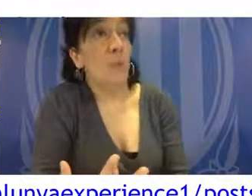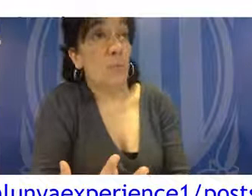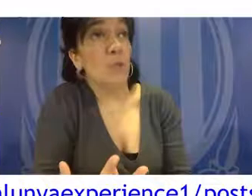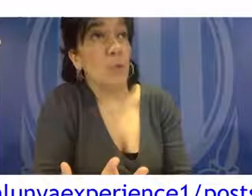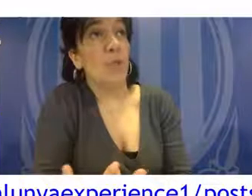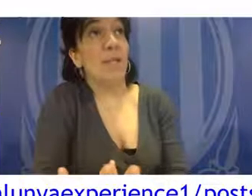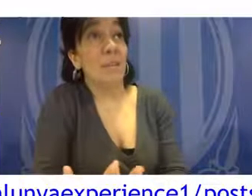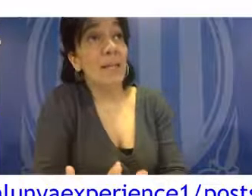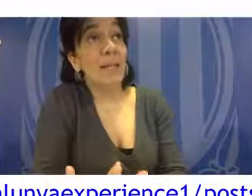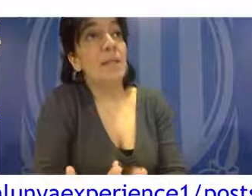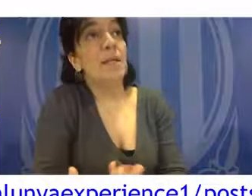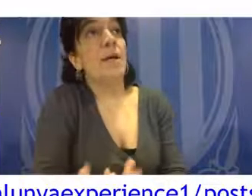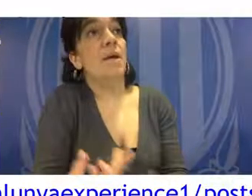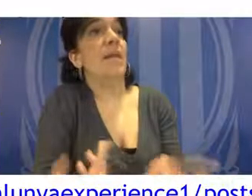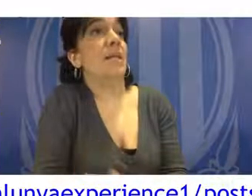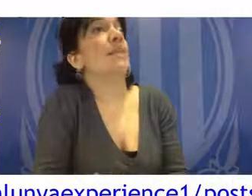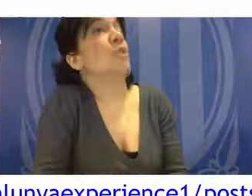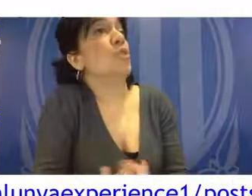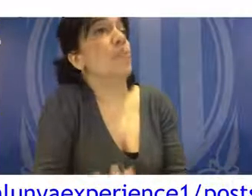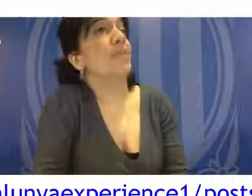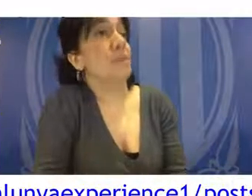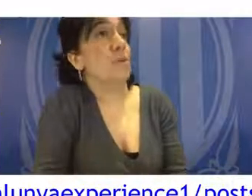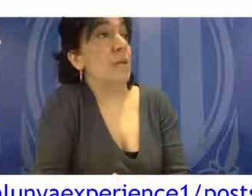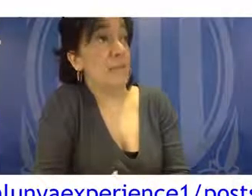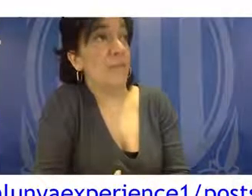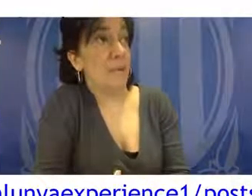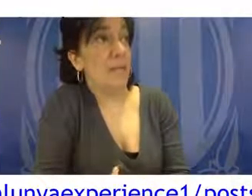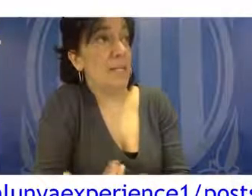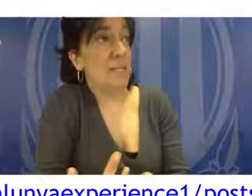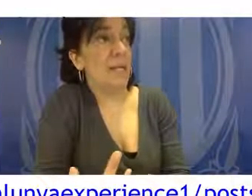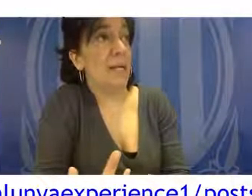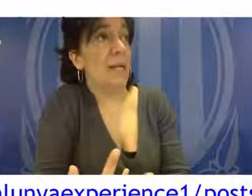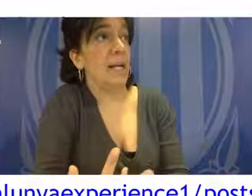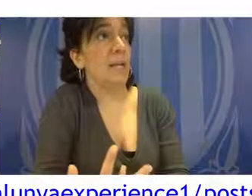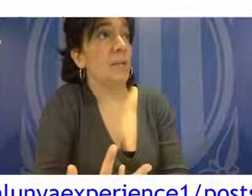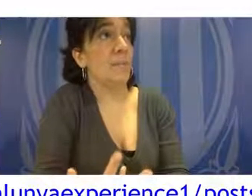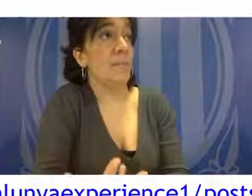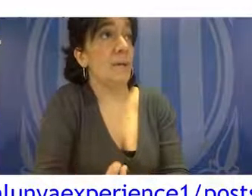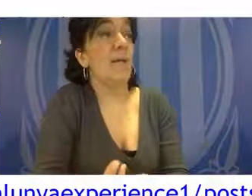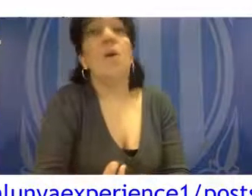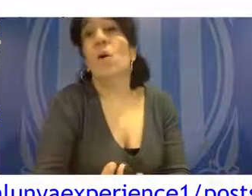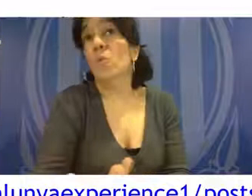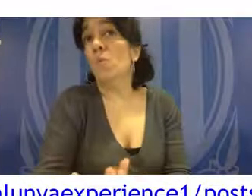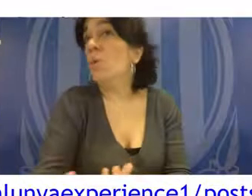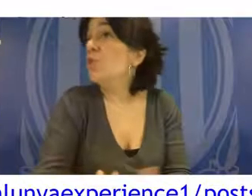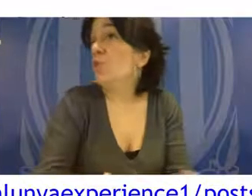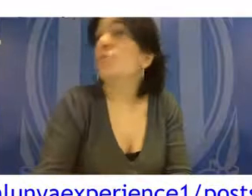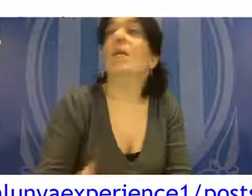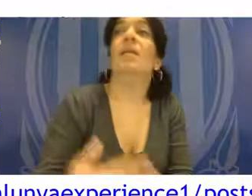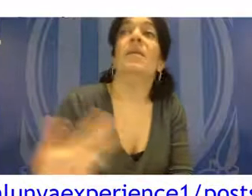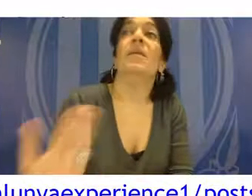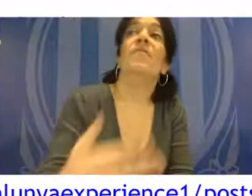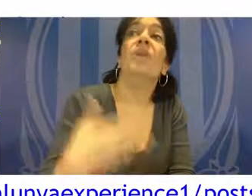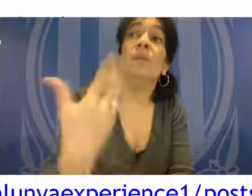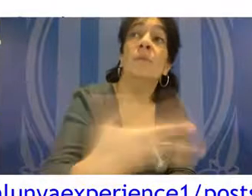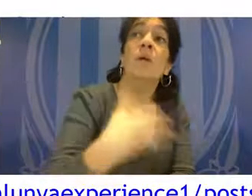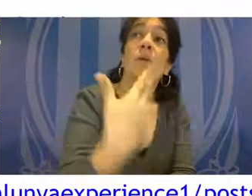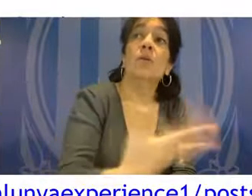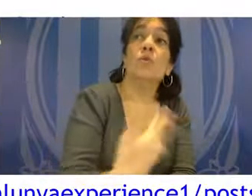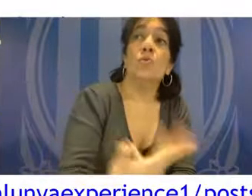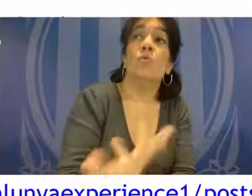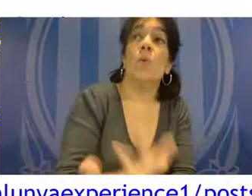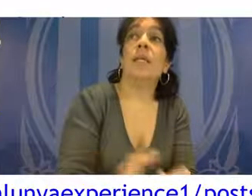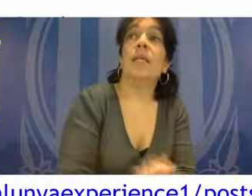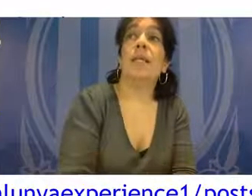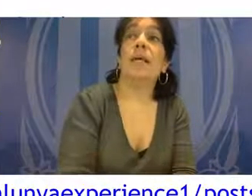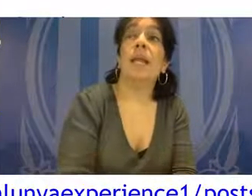com un repositori d'imatges de les accions professionals que fem a l'Agència Catalana de Turisme, com workshops que també anem fent doncs,